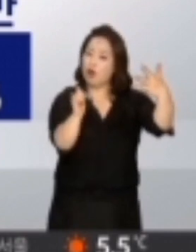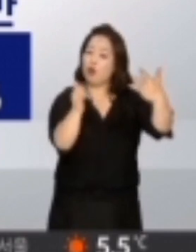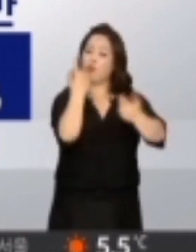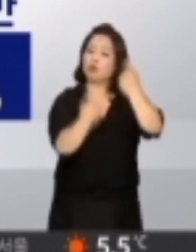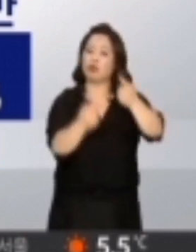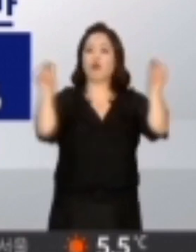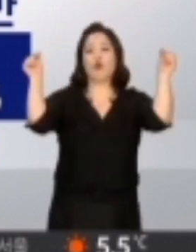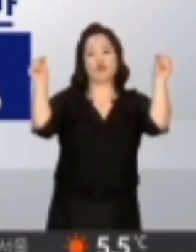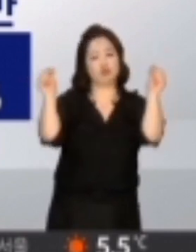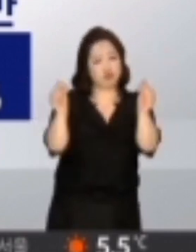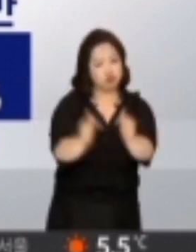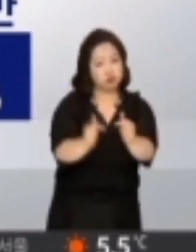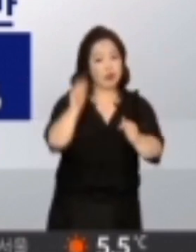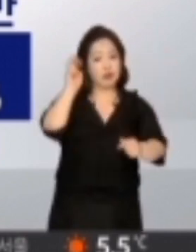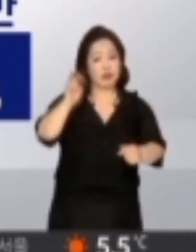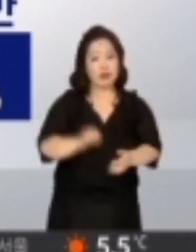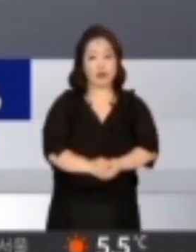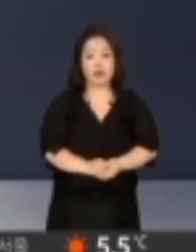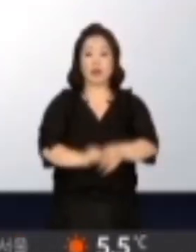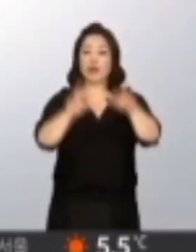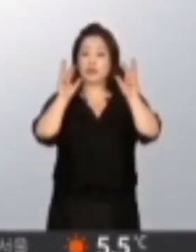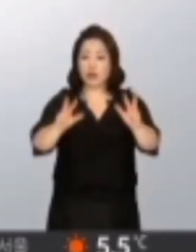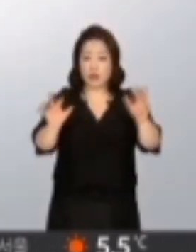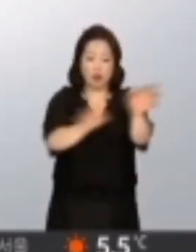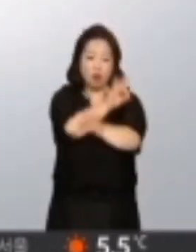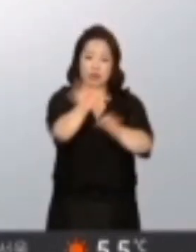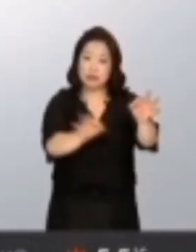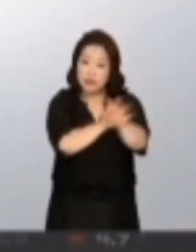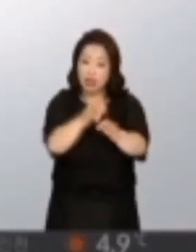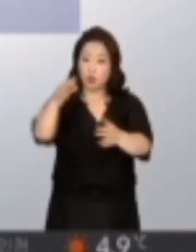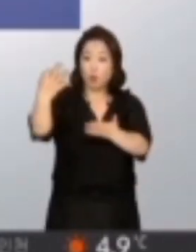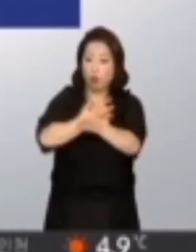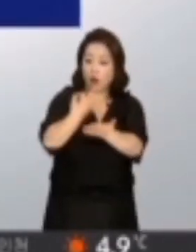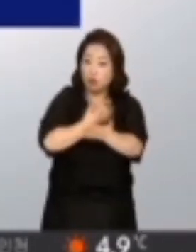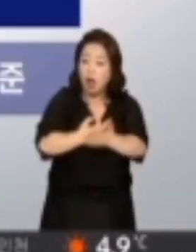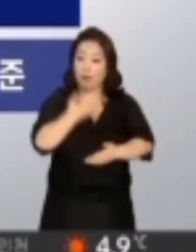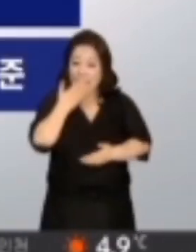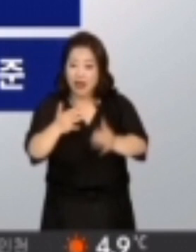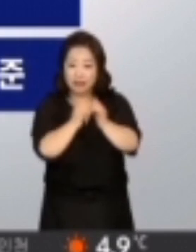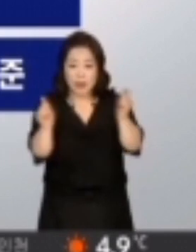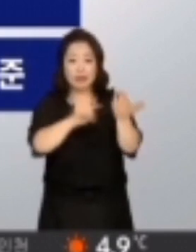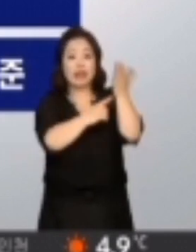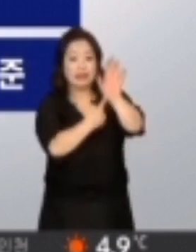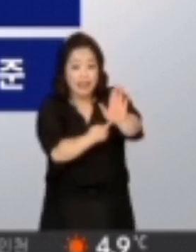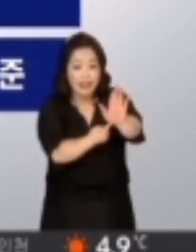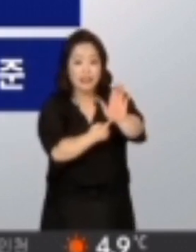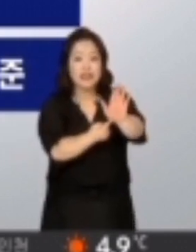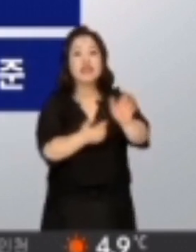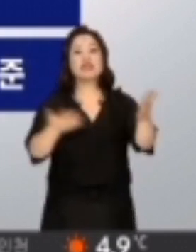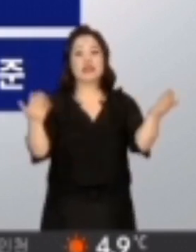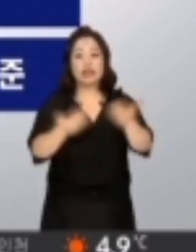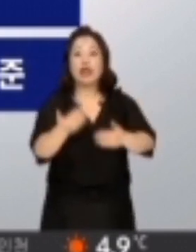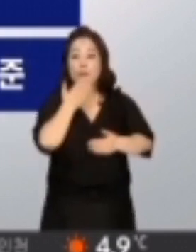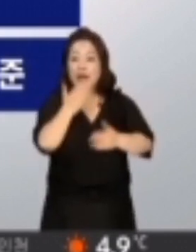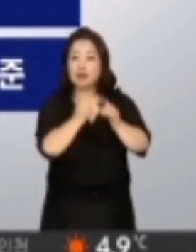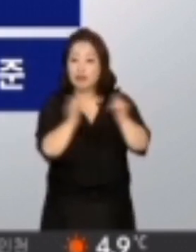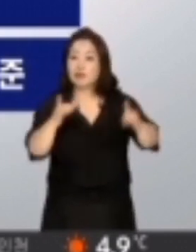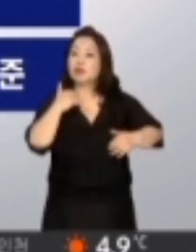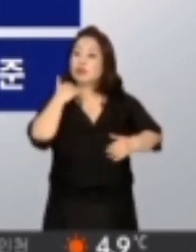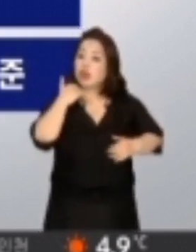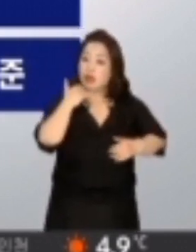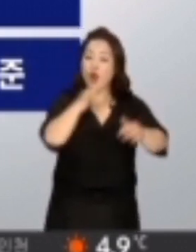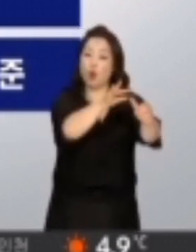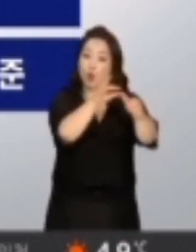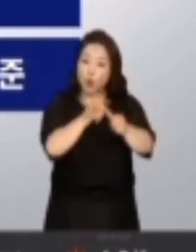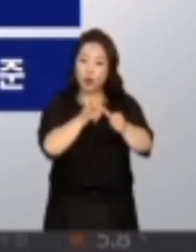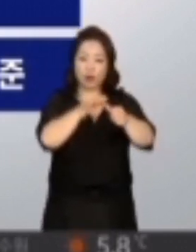미칠 전망이기 때문입니다. 경제활동 가능 연령대 인구를 뜻하는 생산 가능 인구는